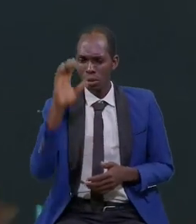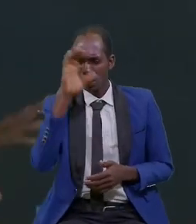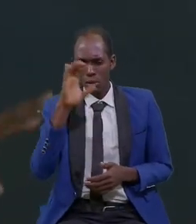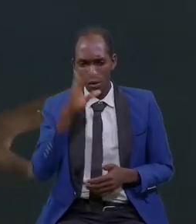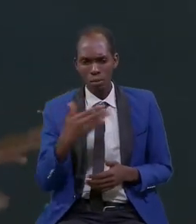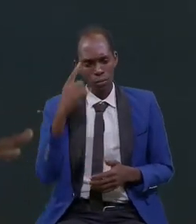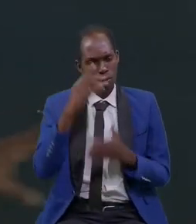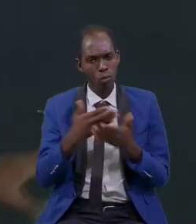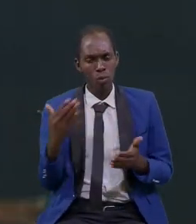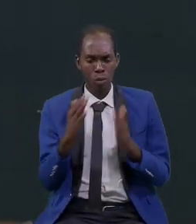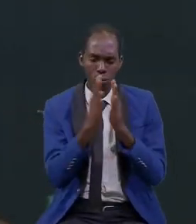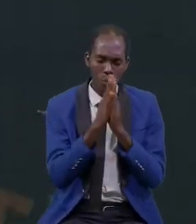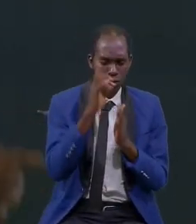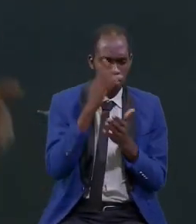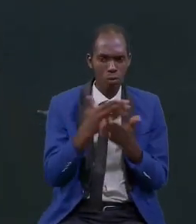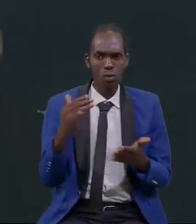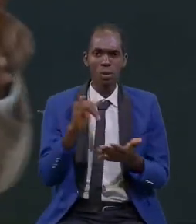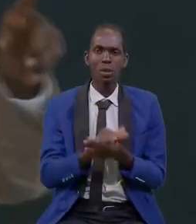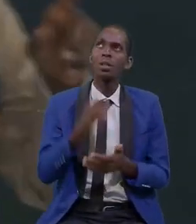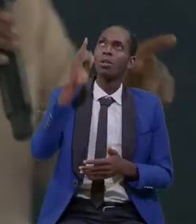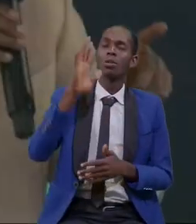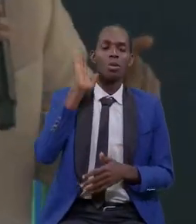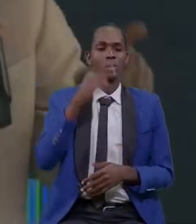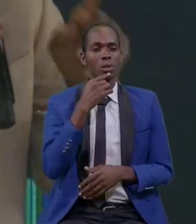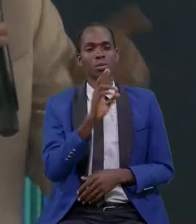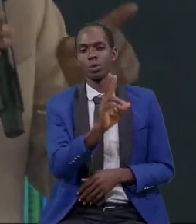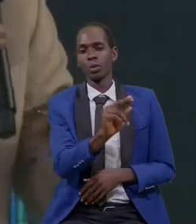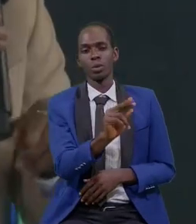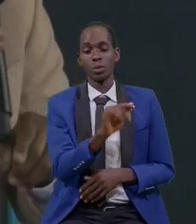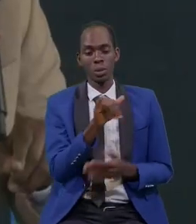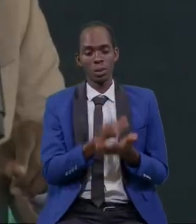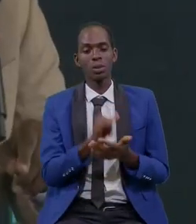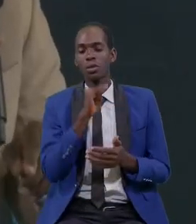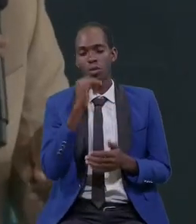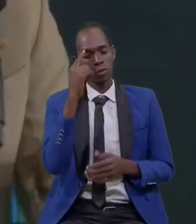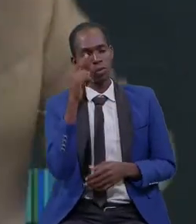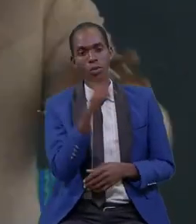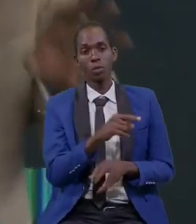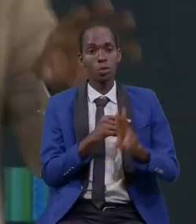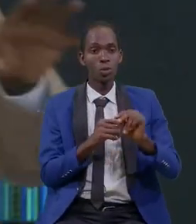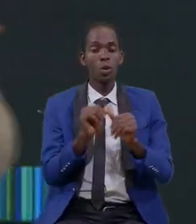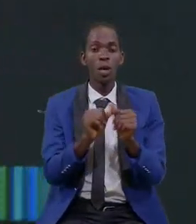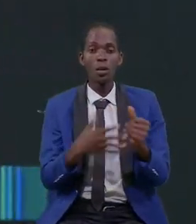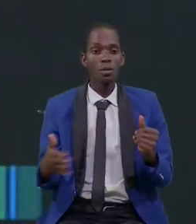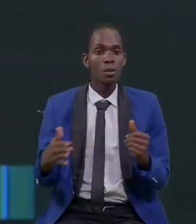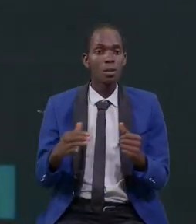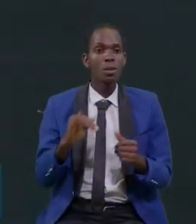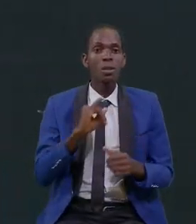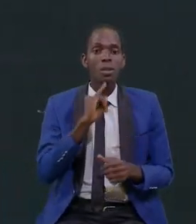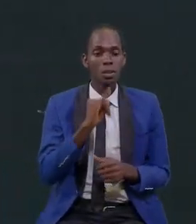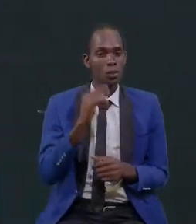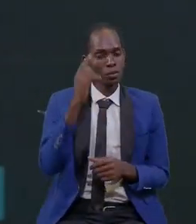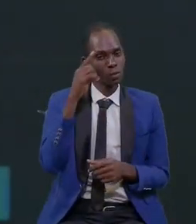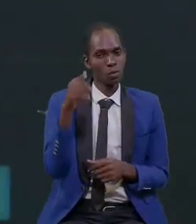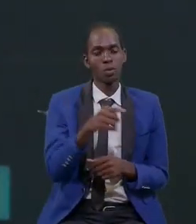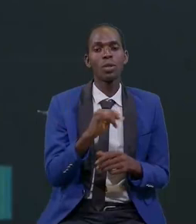plus pour rien. Pour que Dieu nous dise, ah, ça ne fait pas partie de ce que j'ai prévu pour toi. Tout fait partie des provisions. Et il